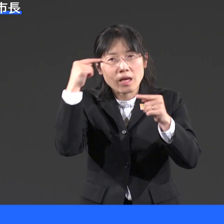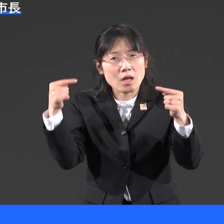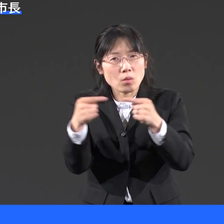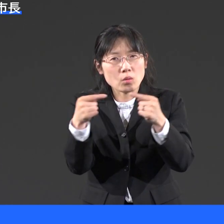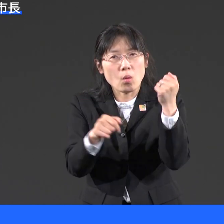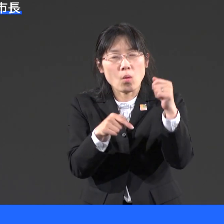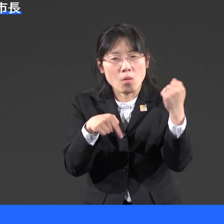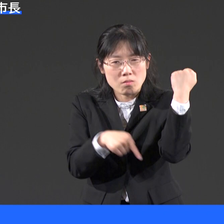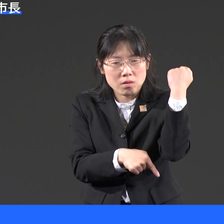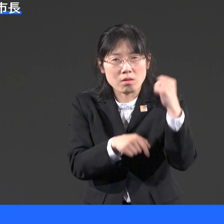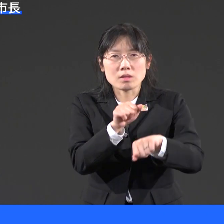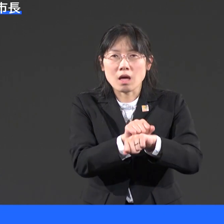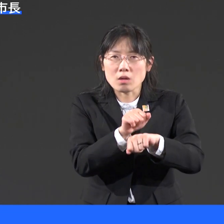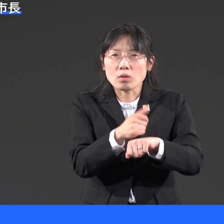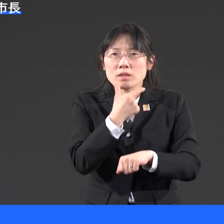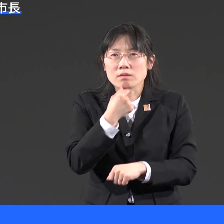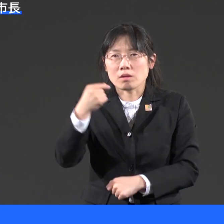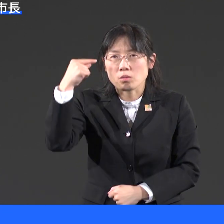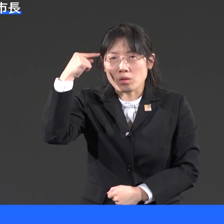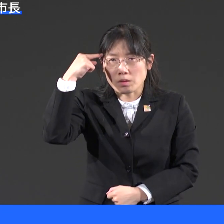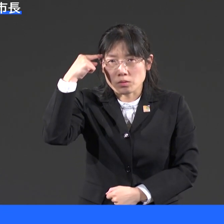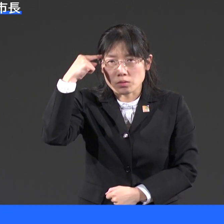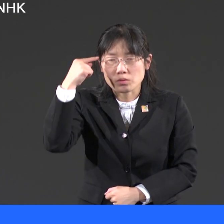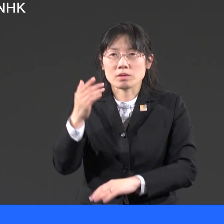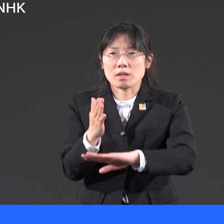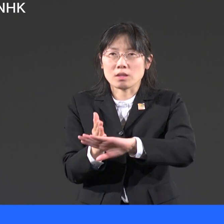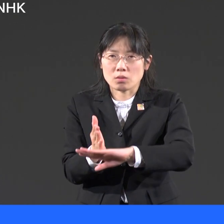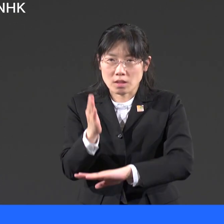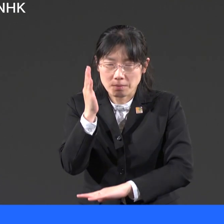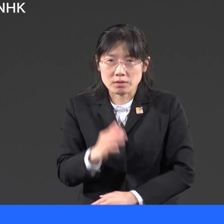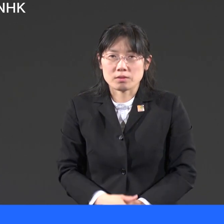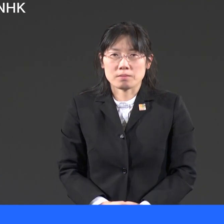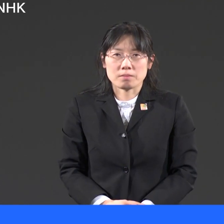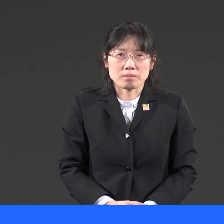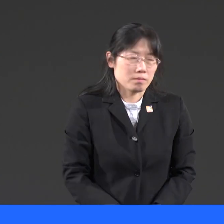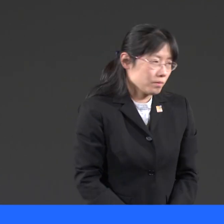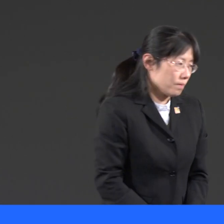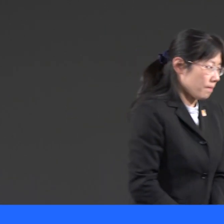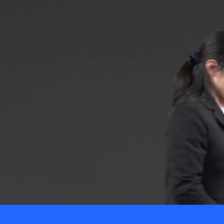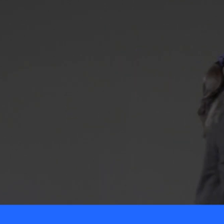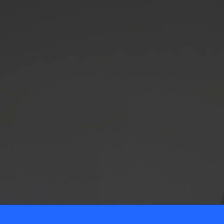にしていければというふうに思っています。 ありがとうございます。